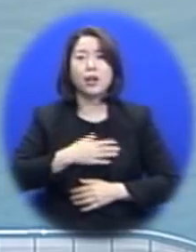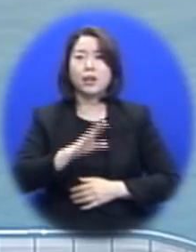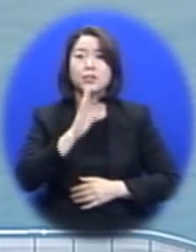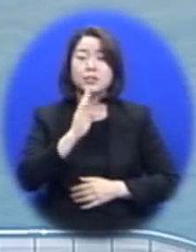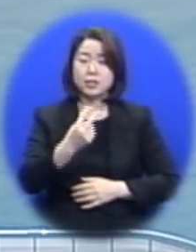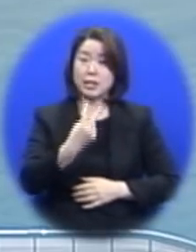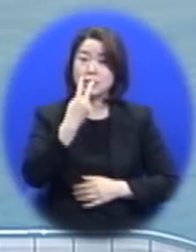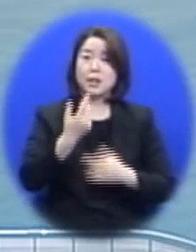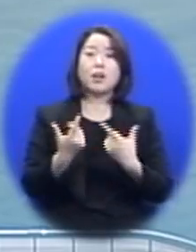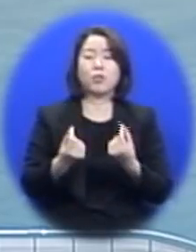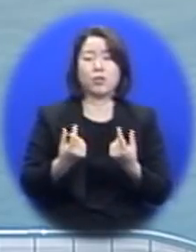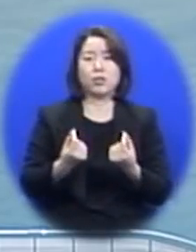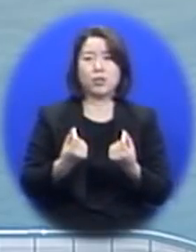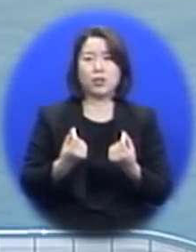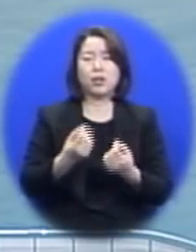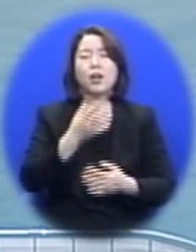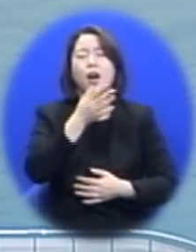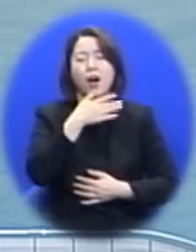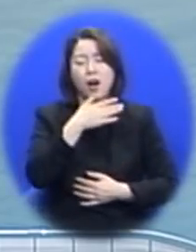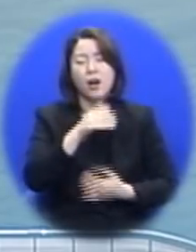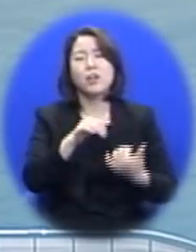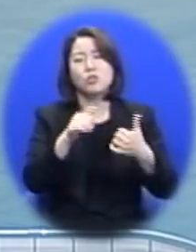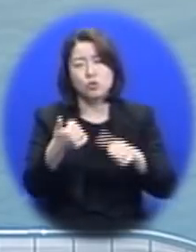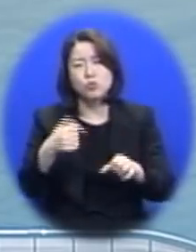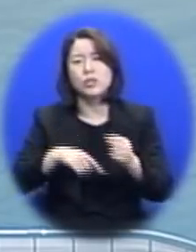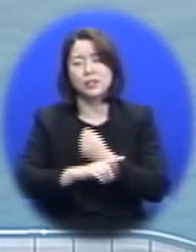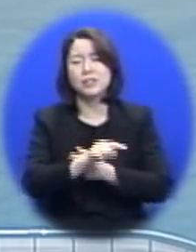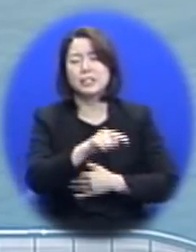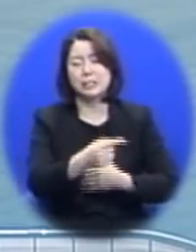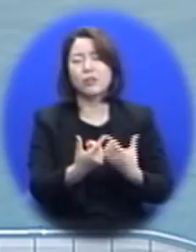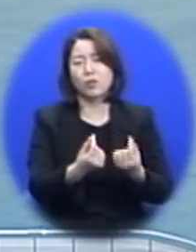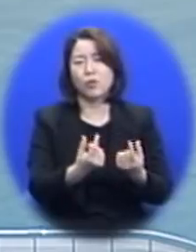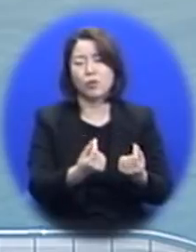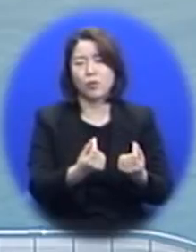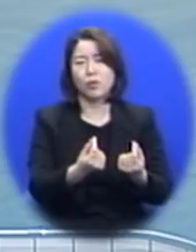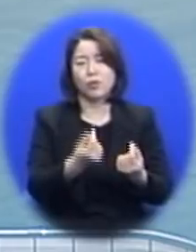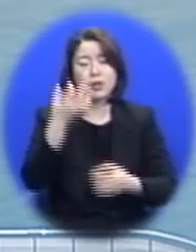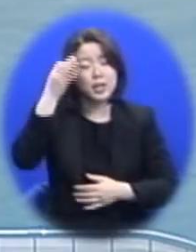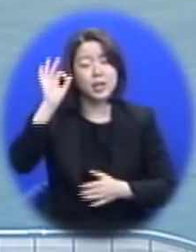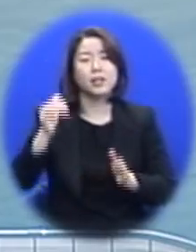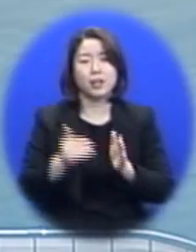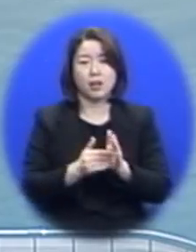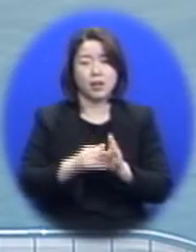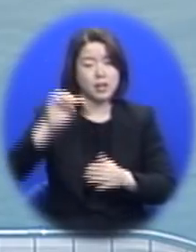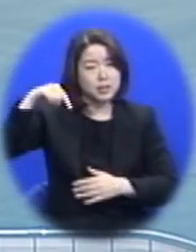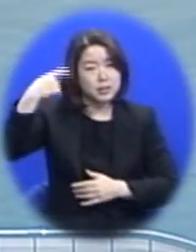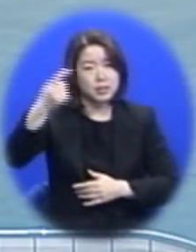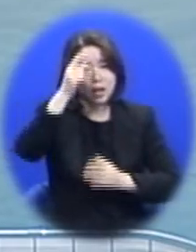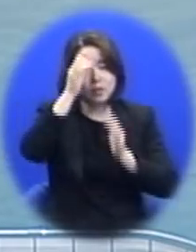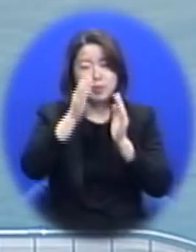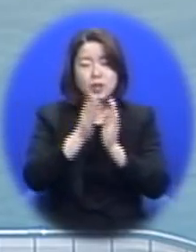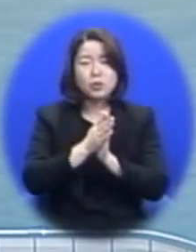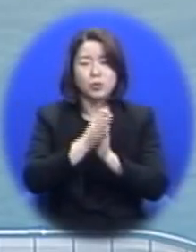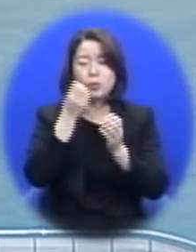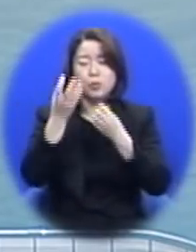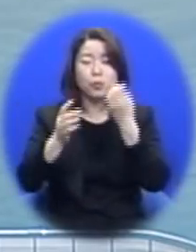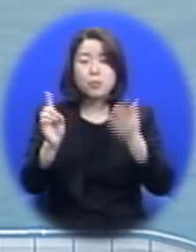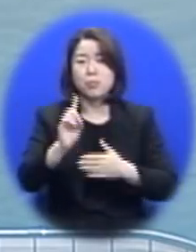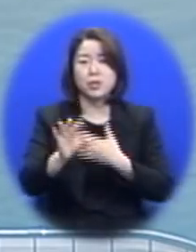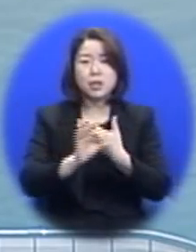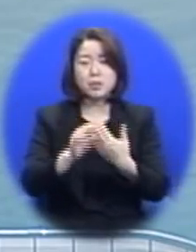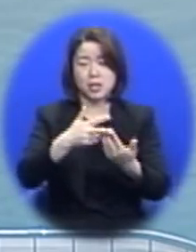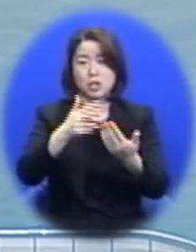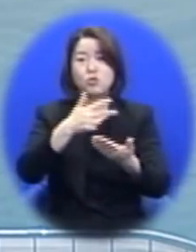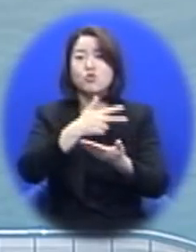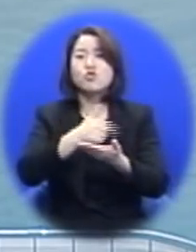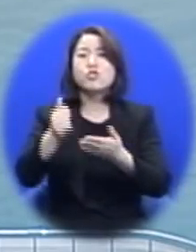이런 뜻이구나. 깨달아졌어요. 그리고 기도가 나오기를 주님의 마음을 달라고